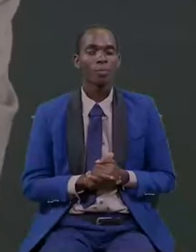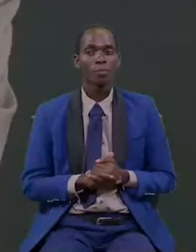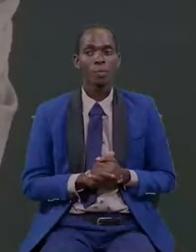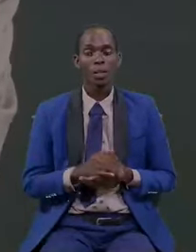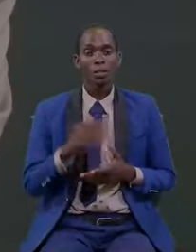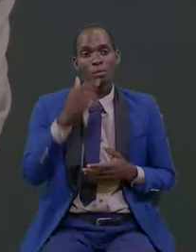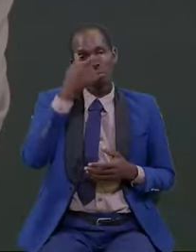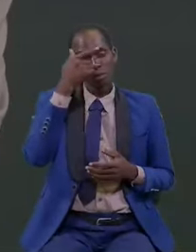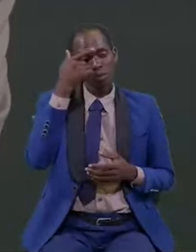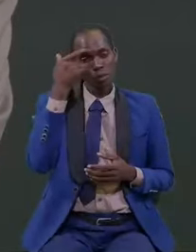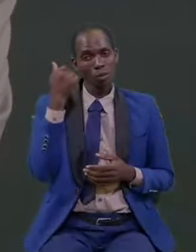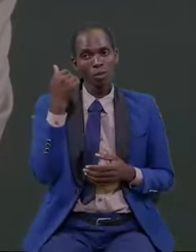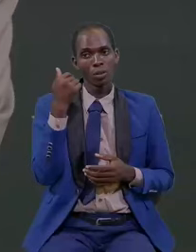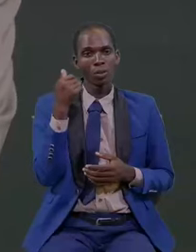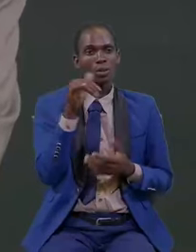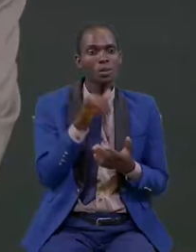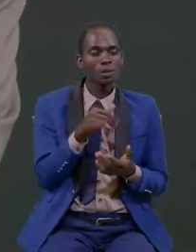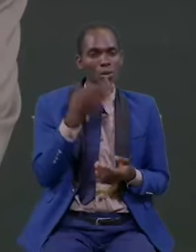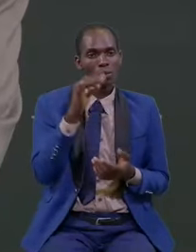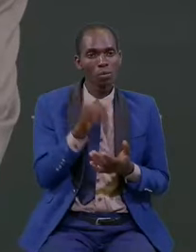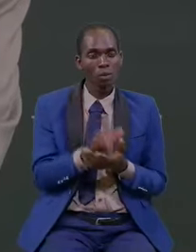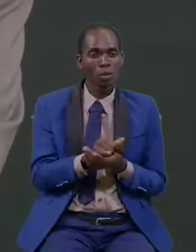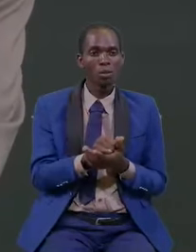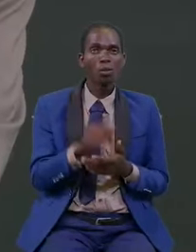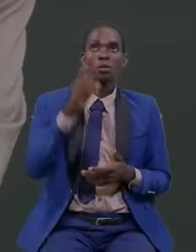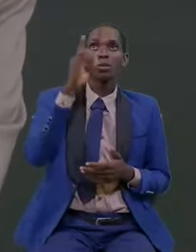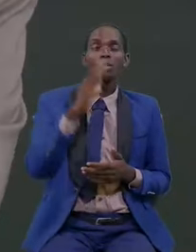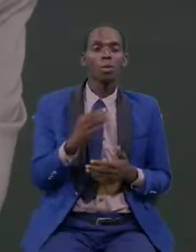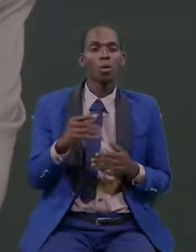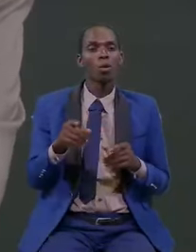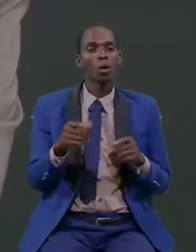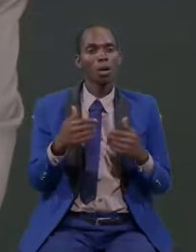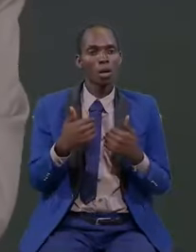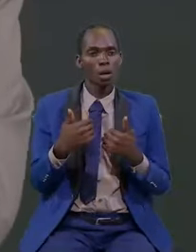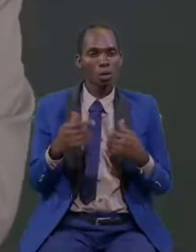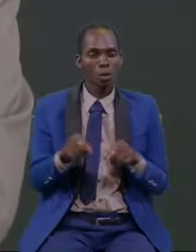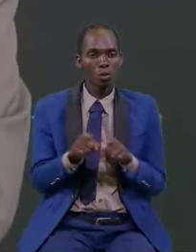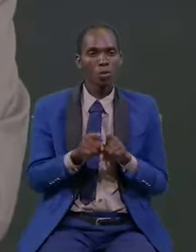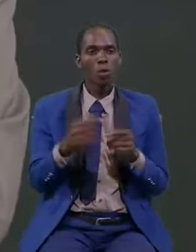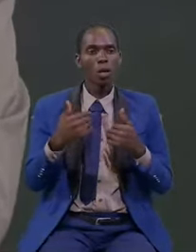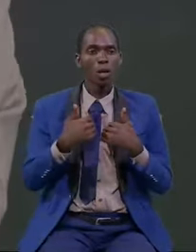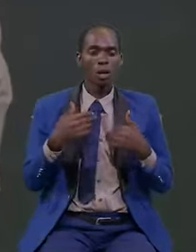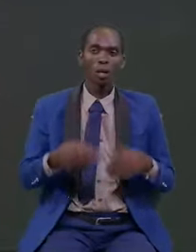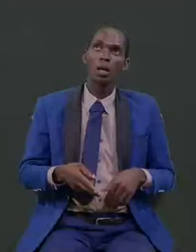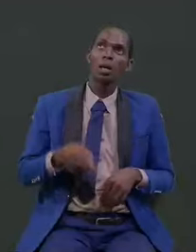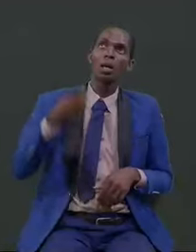C'est pourquoi aussi Dieu l'a soulevé réellement élevé.